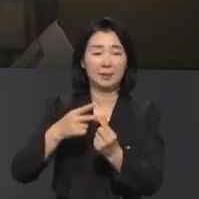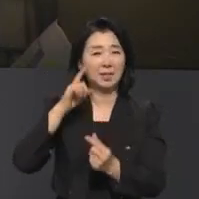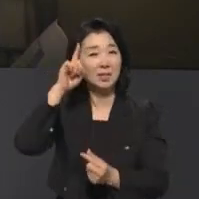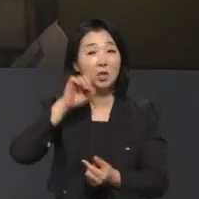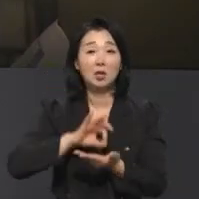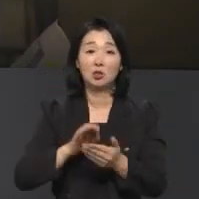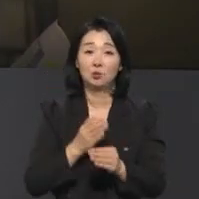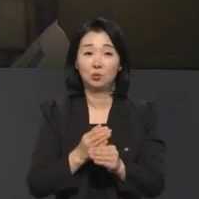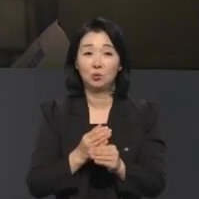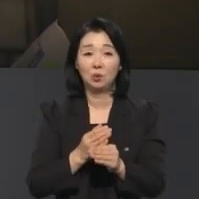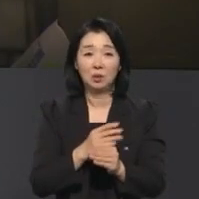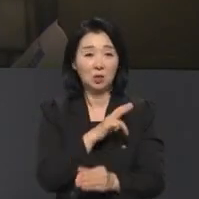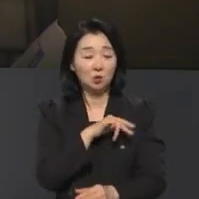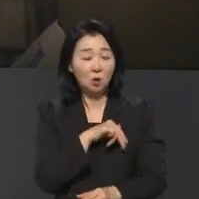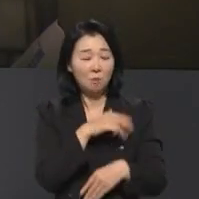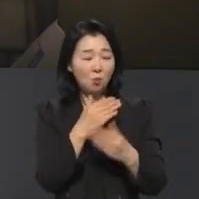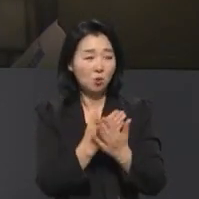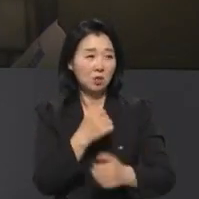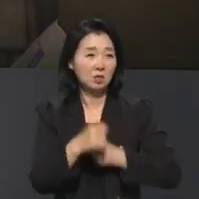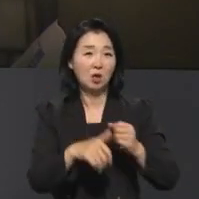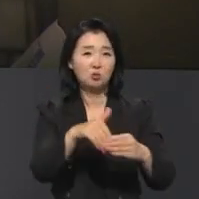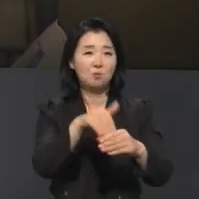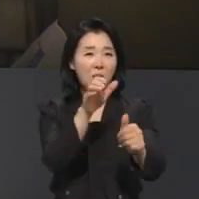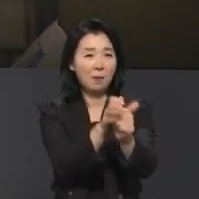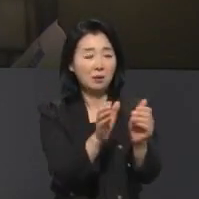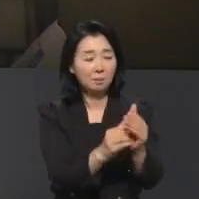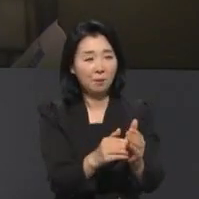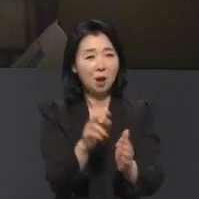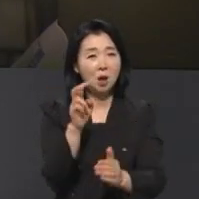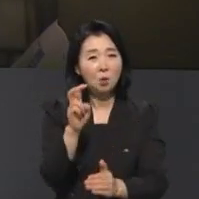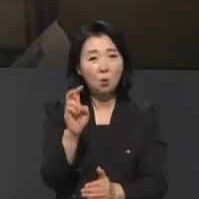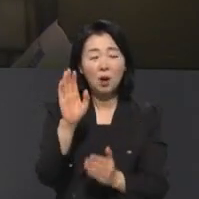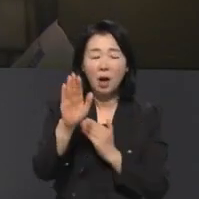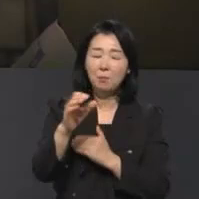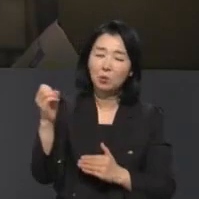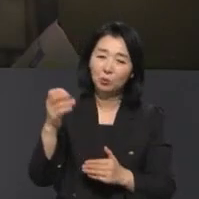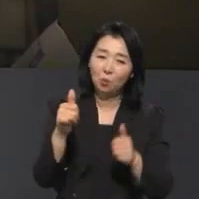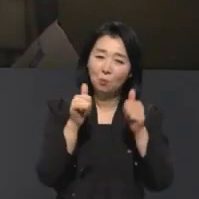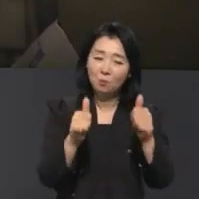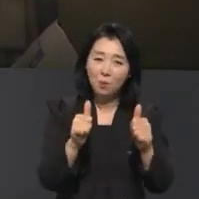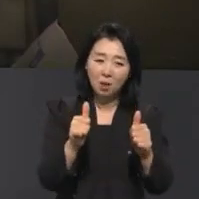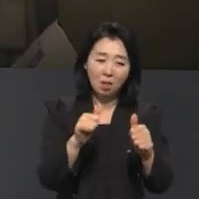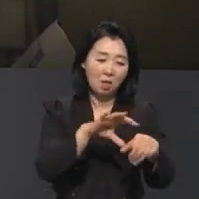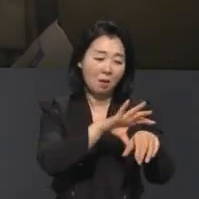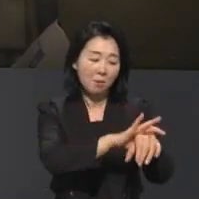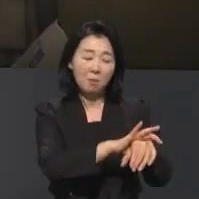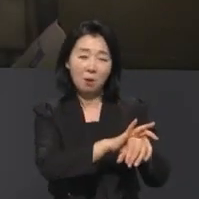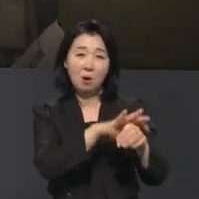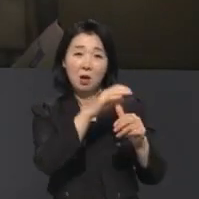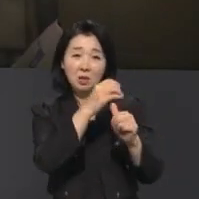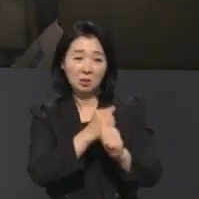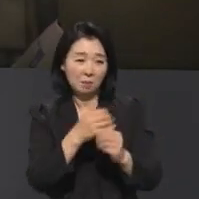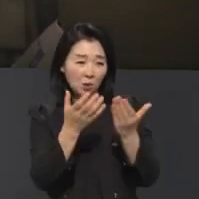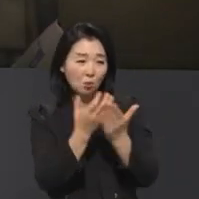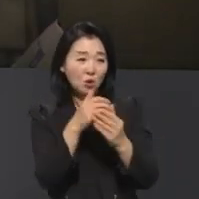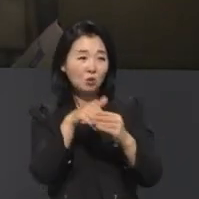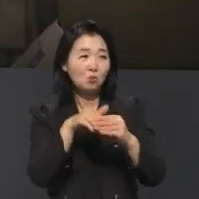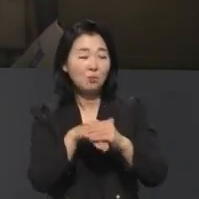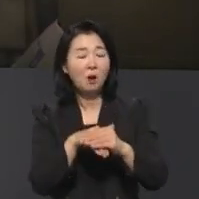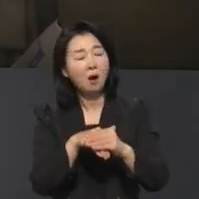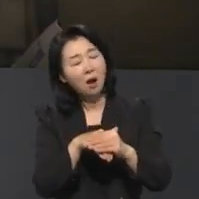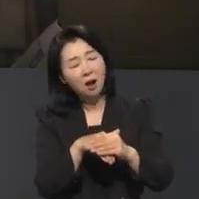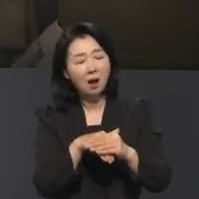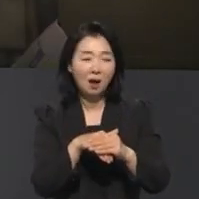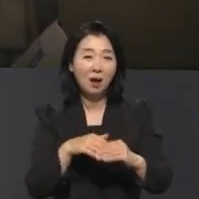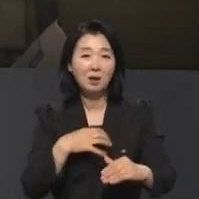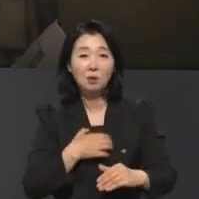쓰입니다. 그렇다고 의원들의 자율투표에 맡기자니 혹여 앞으로 또 날라올 수도 있는 이 대표에 대한 체포동의안 투표까지